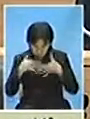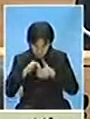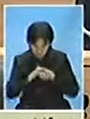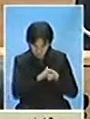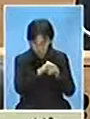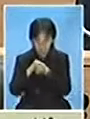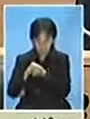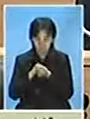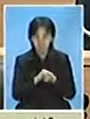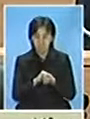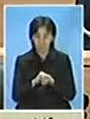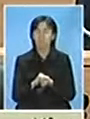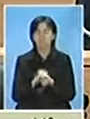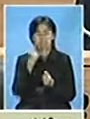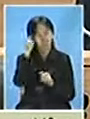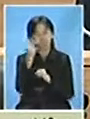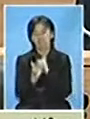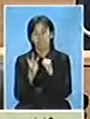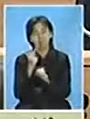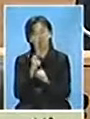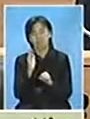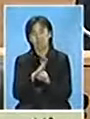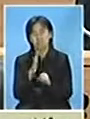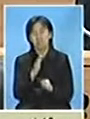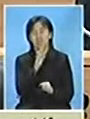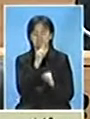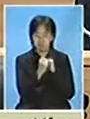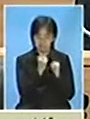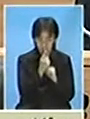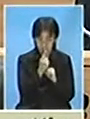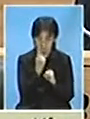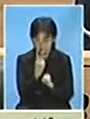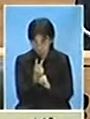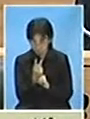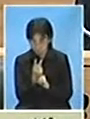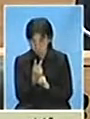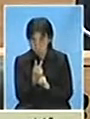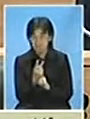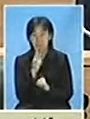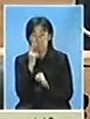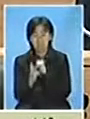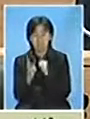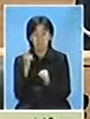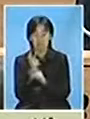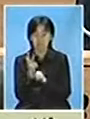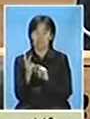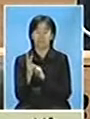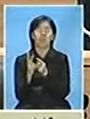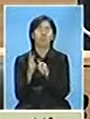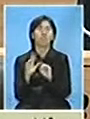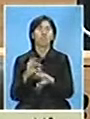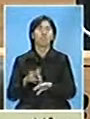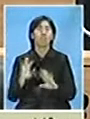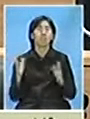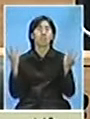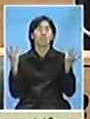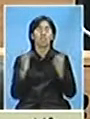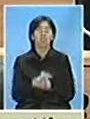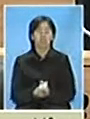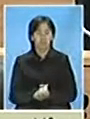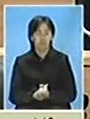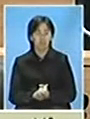นึ่งอันเดียวกันเนี่ยใช้เวลาอีกหนึ่งปีพอหนึ่งปีเท่านั้นแหละครับท่านประธานครับ